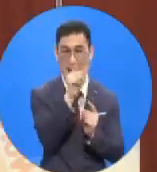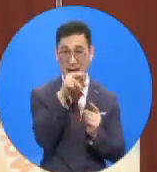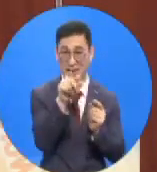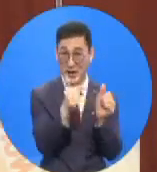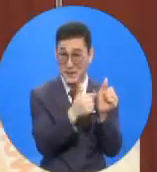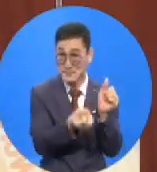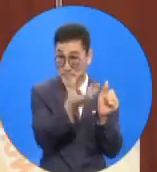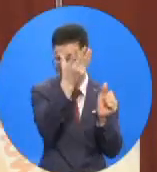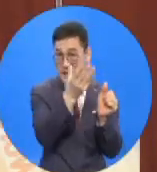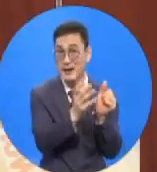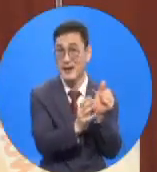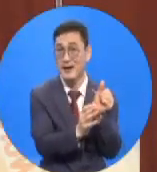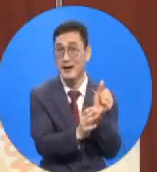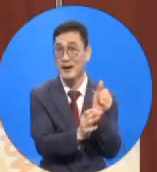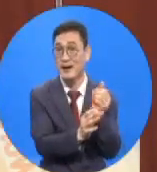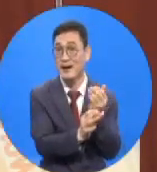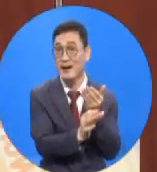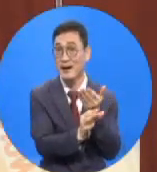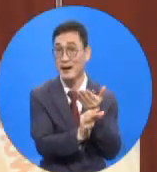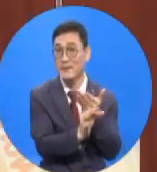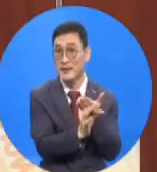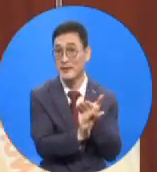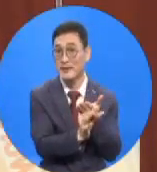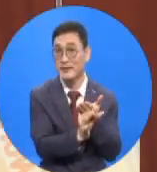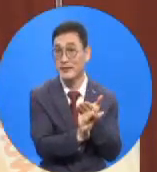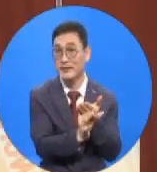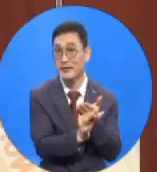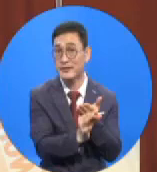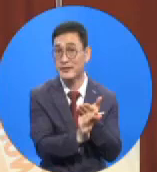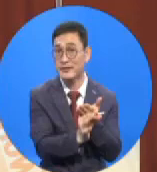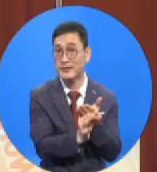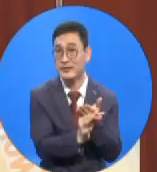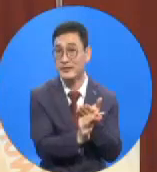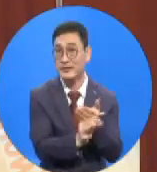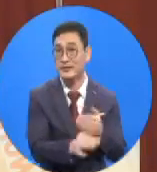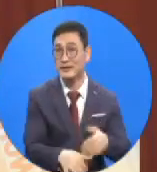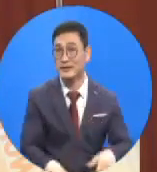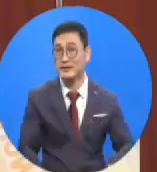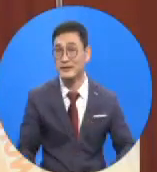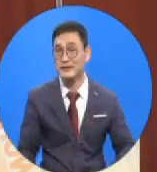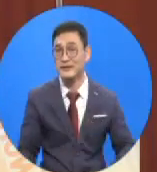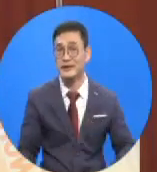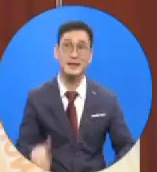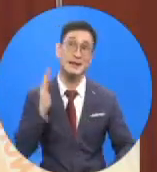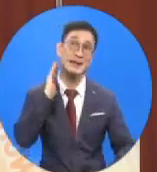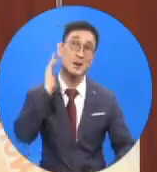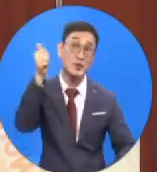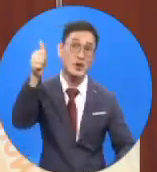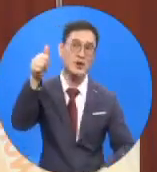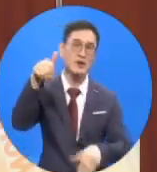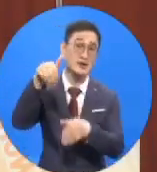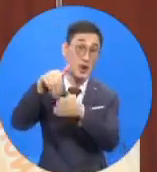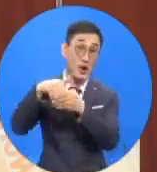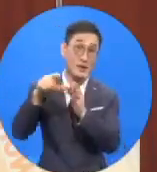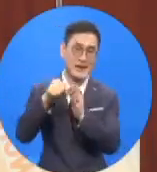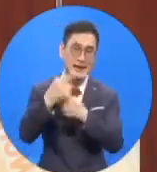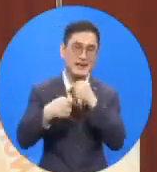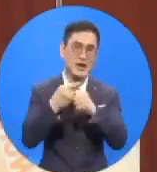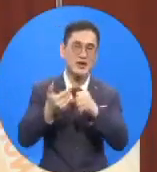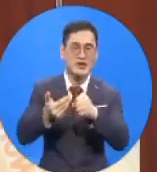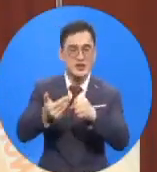하면 지금 올리며 민주당 방은 광교산 109 너 보는 일 년 전에 당직을 내놓게 돼 있습니다 그러면 내년 3월에